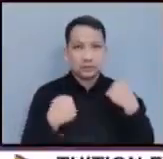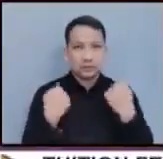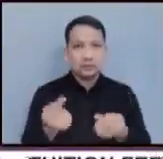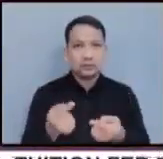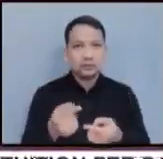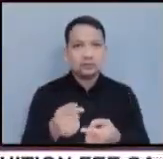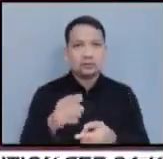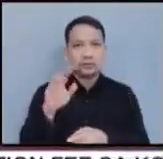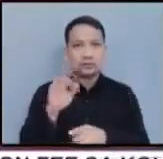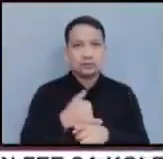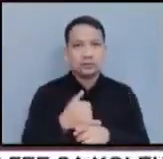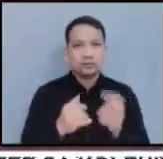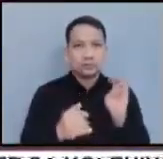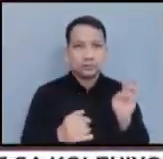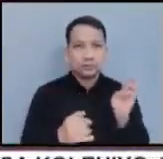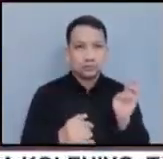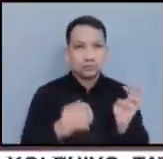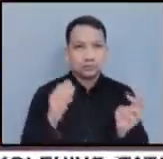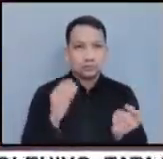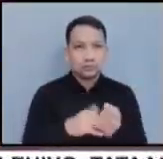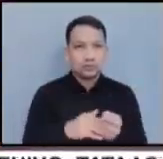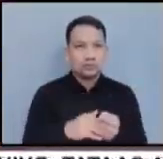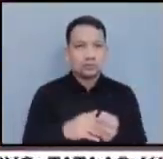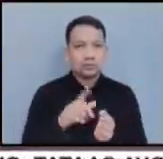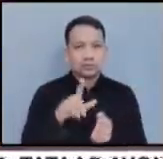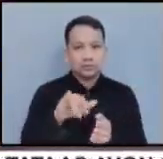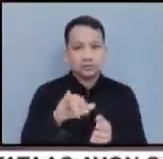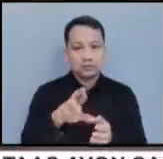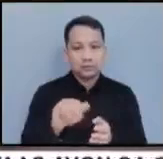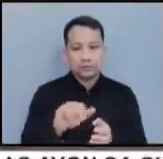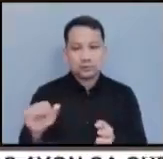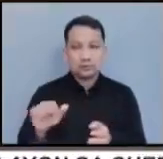Mula 60,000 pound o lira, tumaas